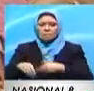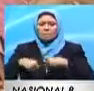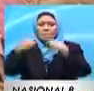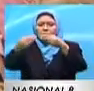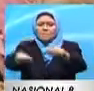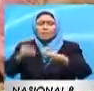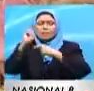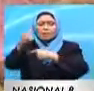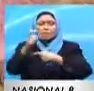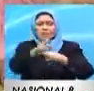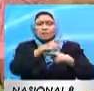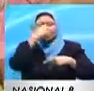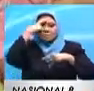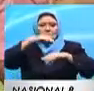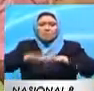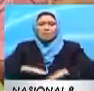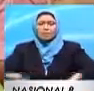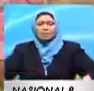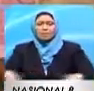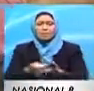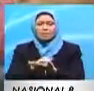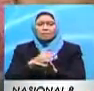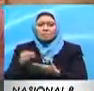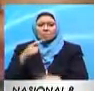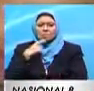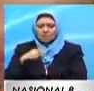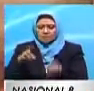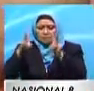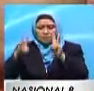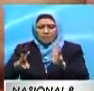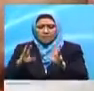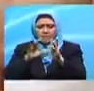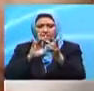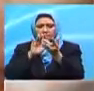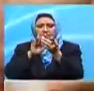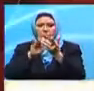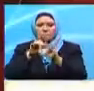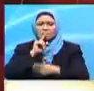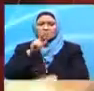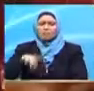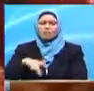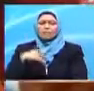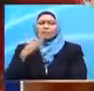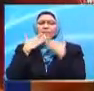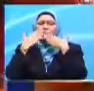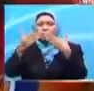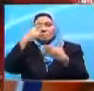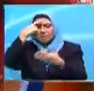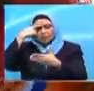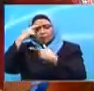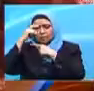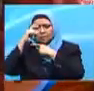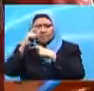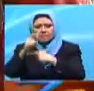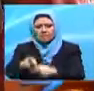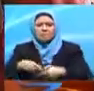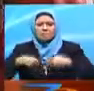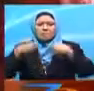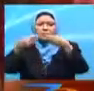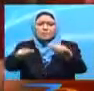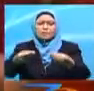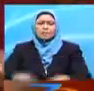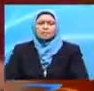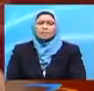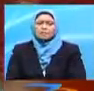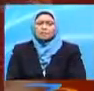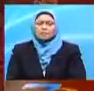menikanbangan kanak-kanak tersebut sementara itu keluarga yang dihubungi melahirkan rasa Terima kasih atas sumbangan yang